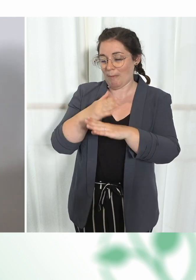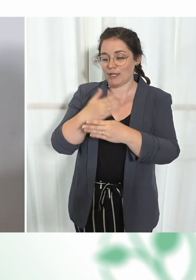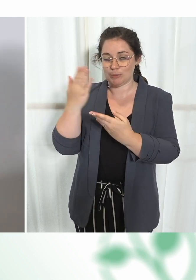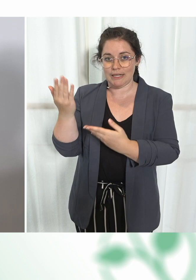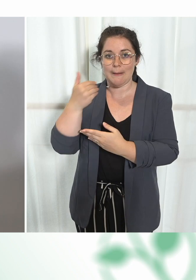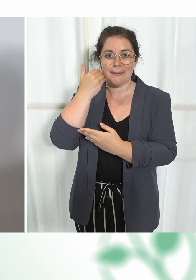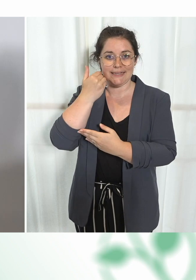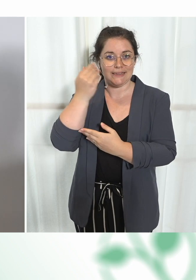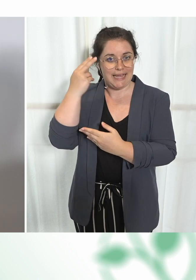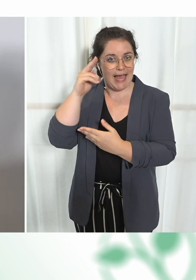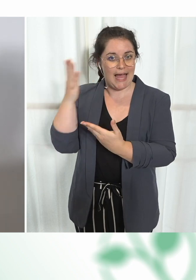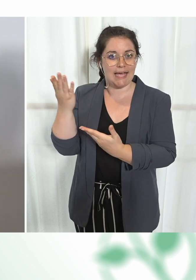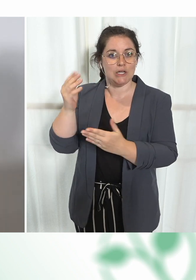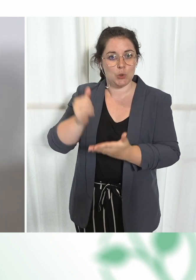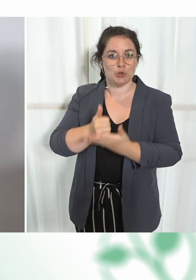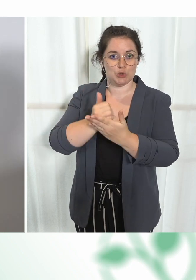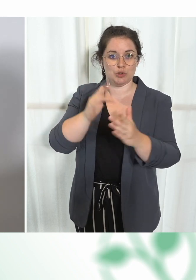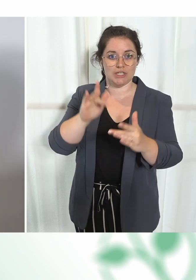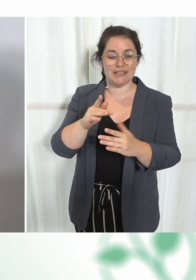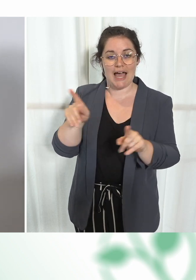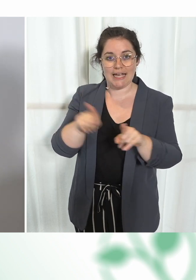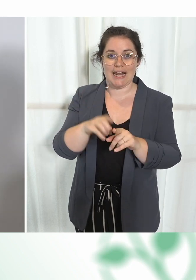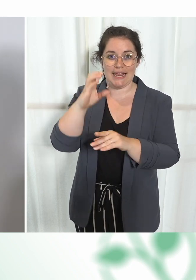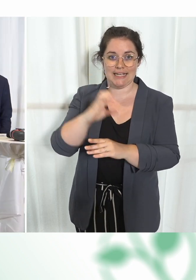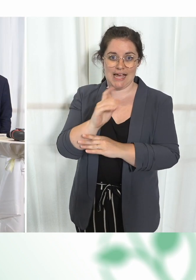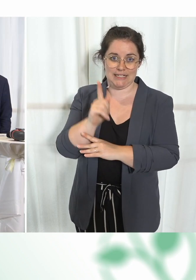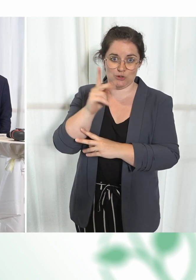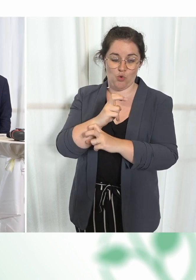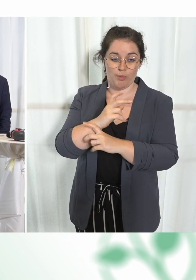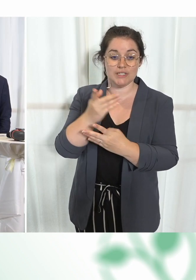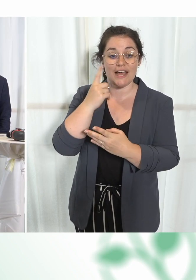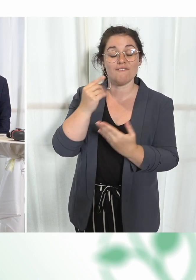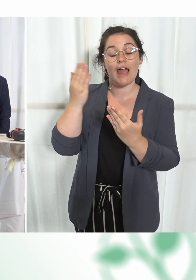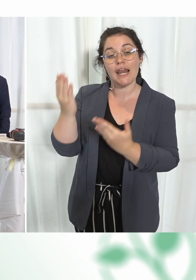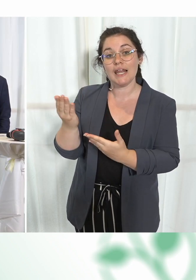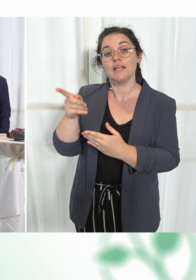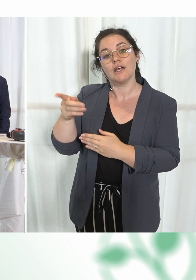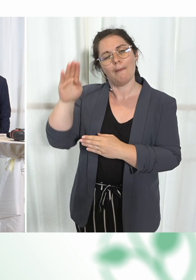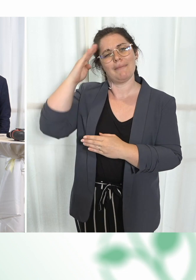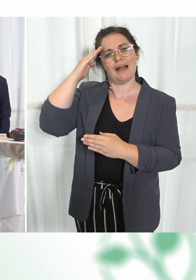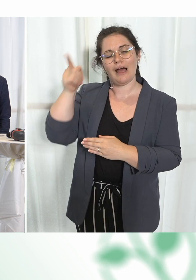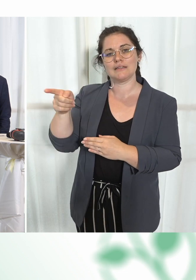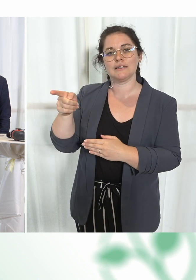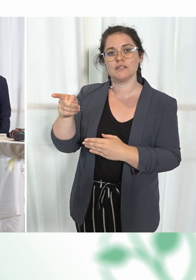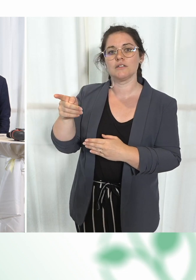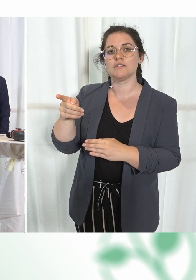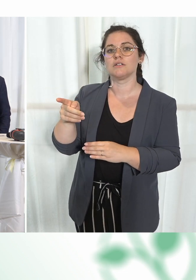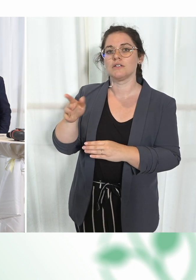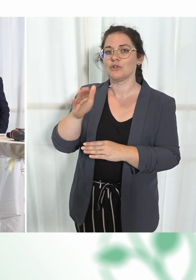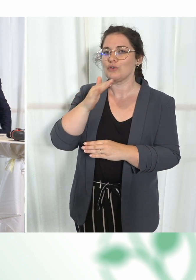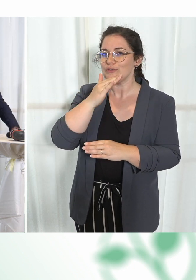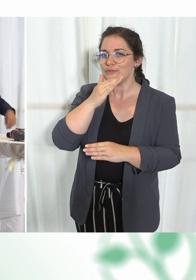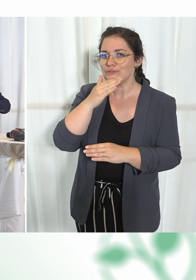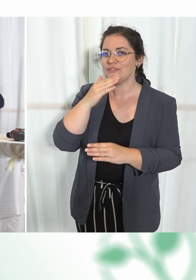Herren, die unterstützend zur Seite stehen. Wir gehen auch gleich zur Caritas Oberösterreich, denn die ist bekannt dafür, dass sie wirklich ganz viele